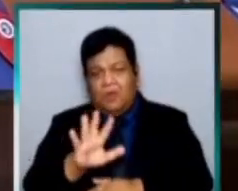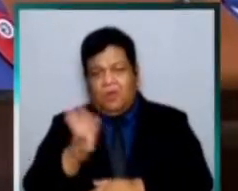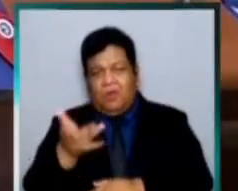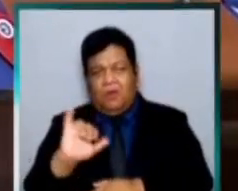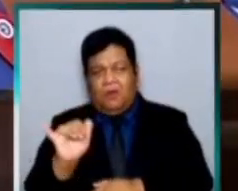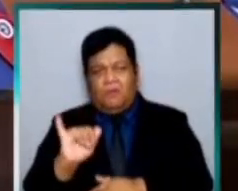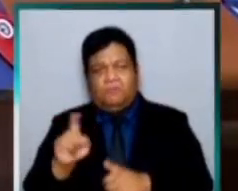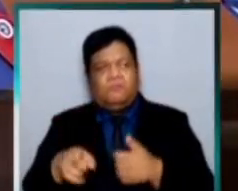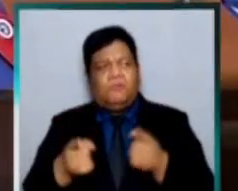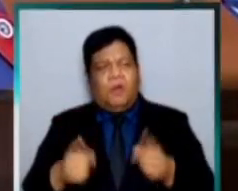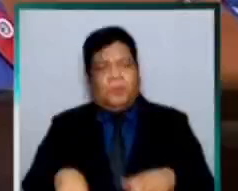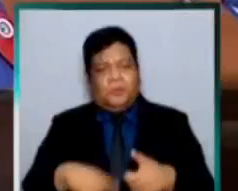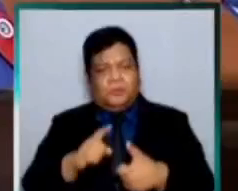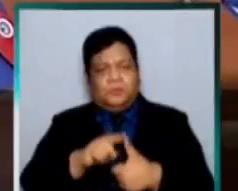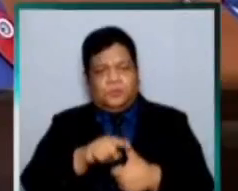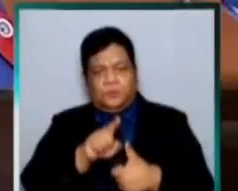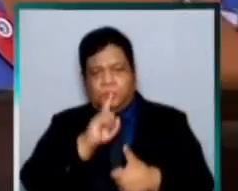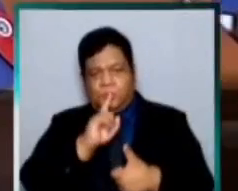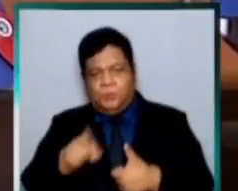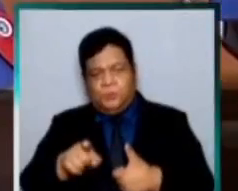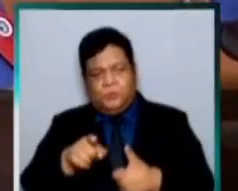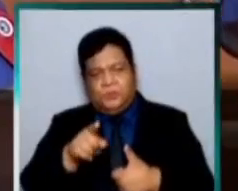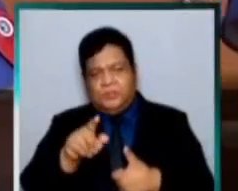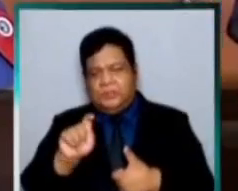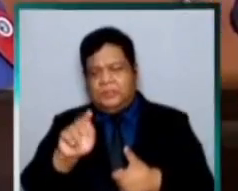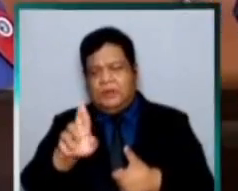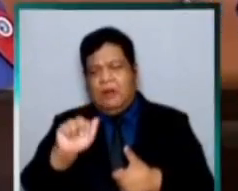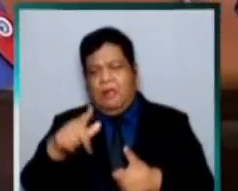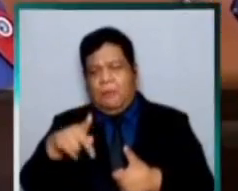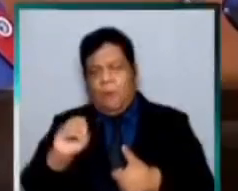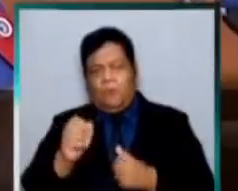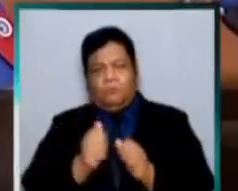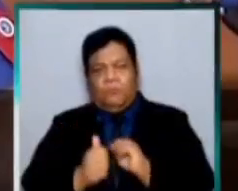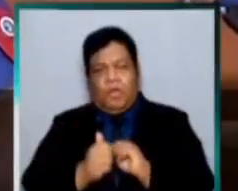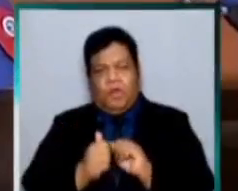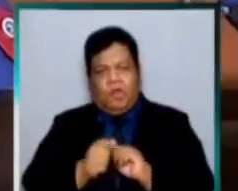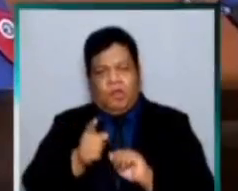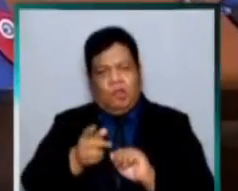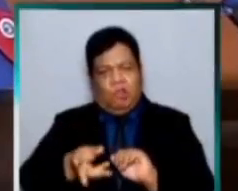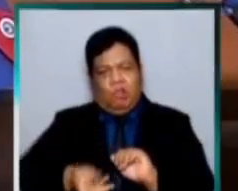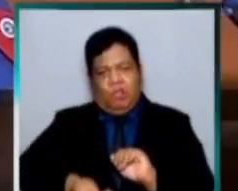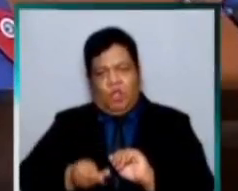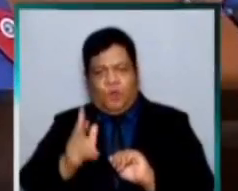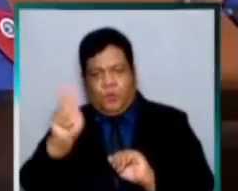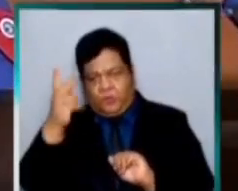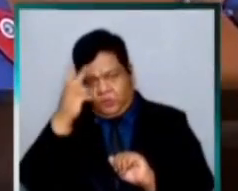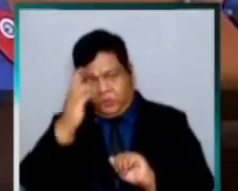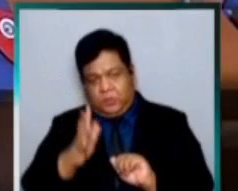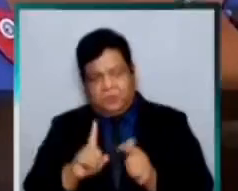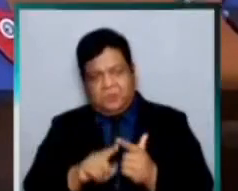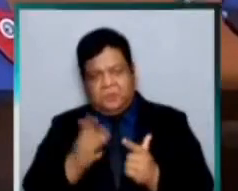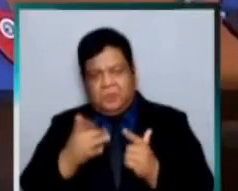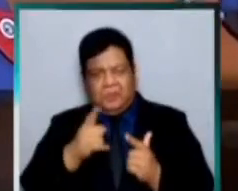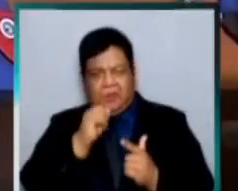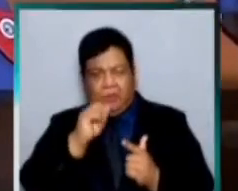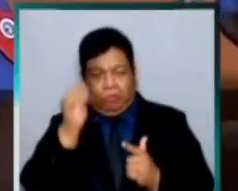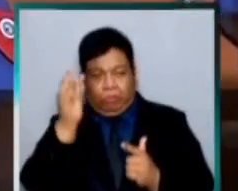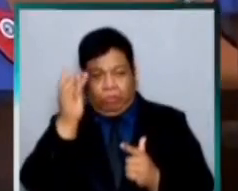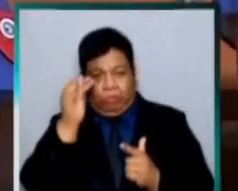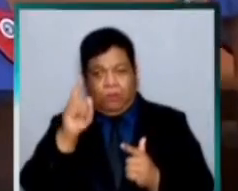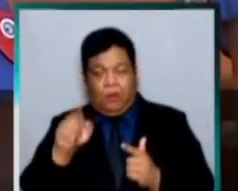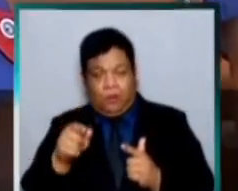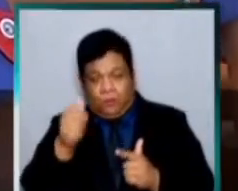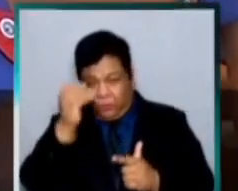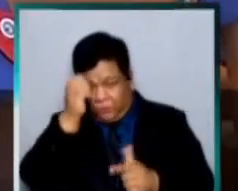trapo, pangalawa hindi siguro nag-iisip na nabuo itong partido na